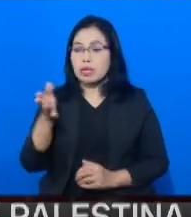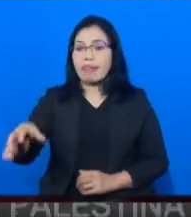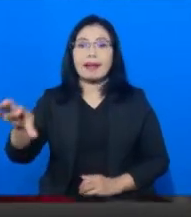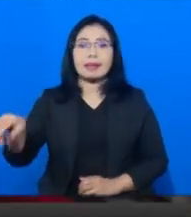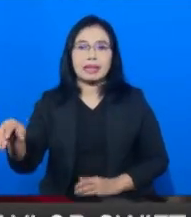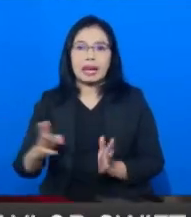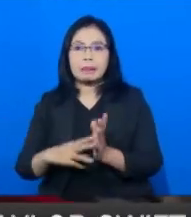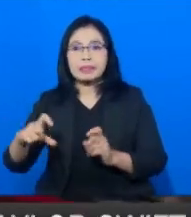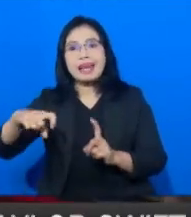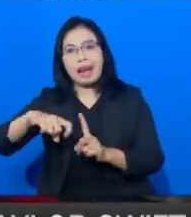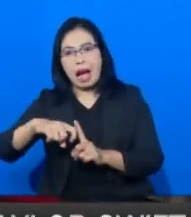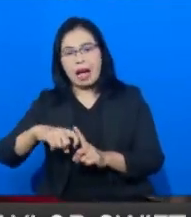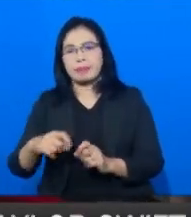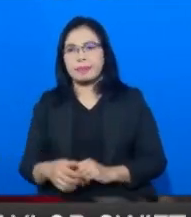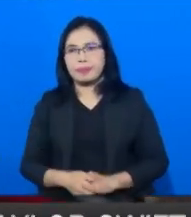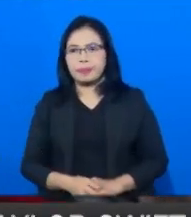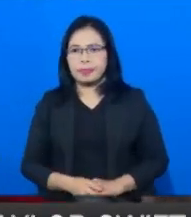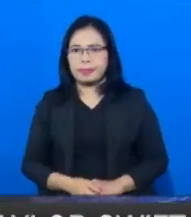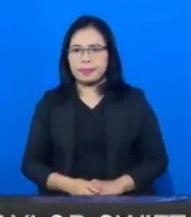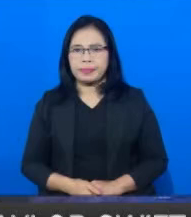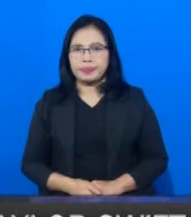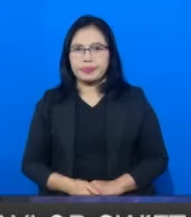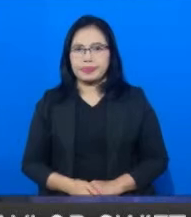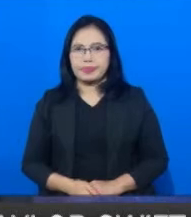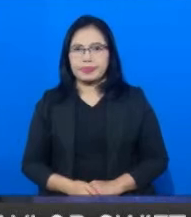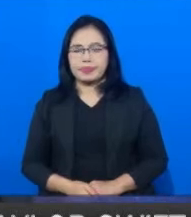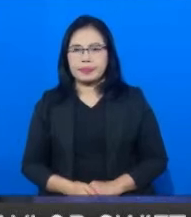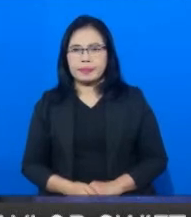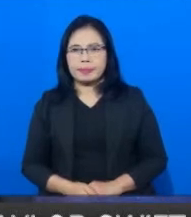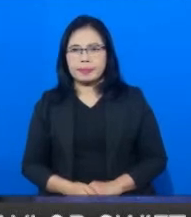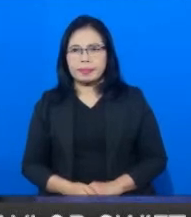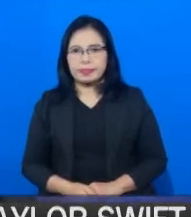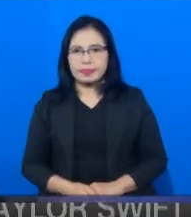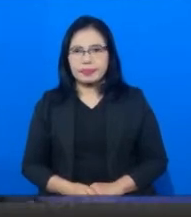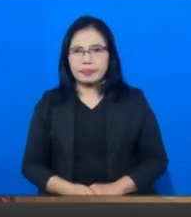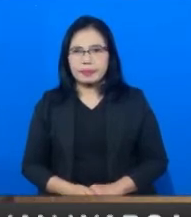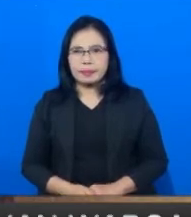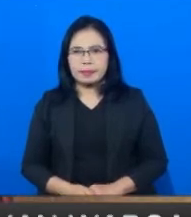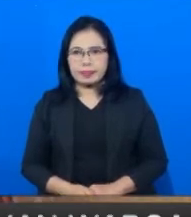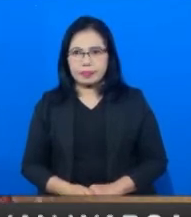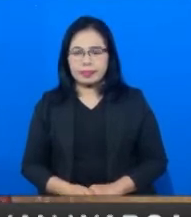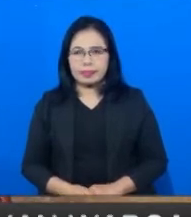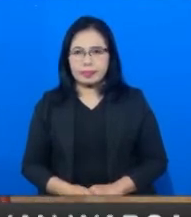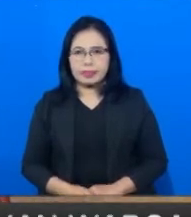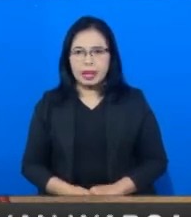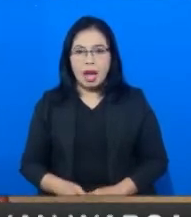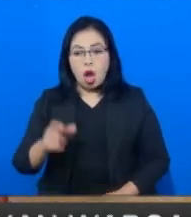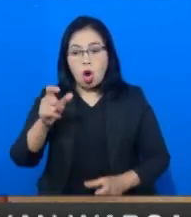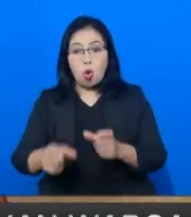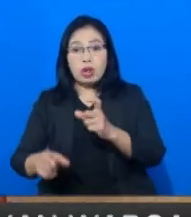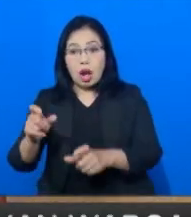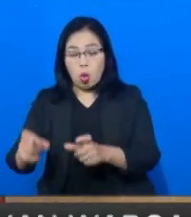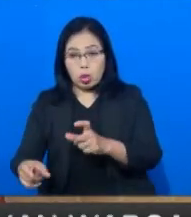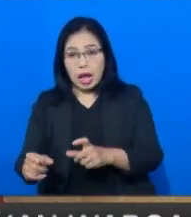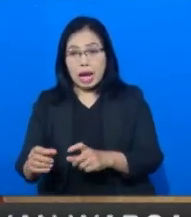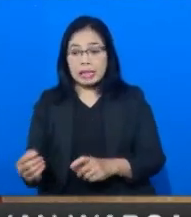Trisakti Jakarta, Trubus Rahadiansyah mengatakan, pengguna MCK umum di Jakarta sebagian besar adalah pendatang yang tinggal di